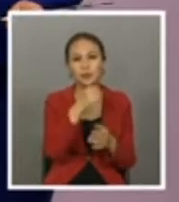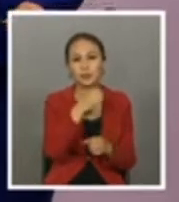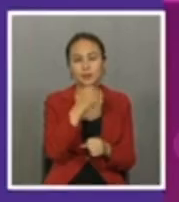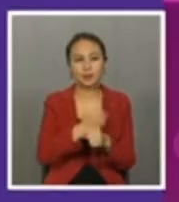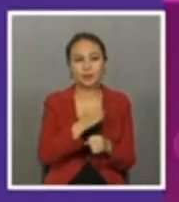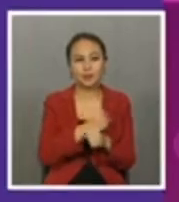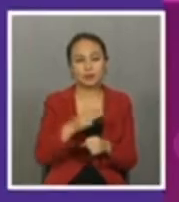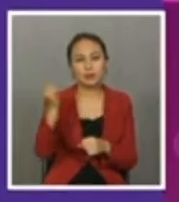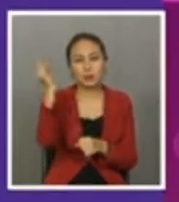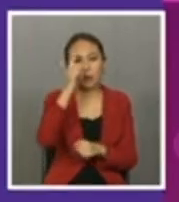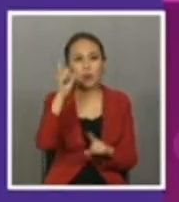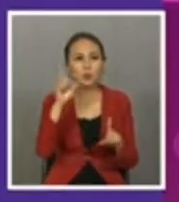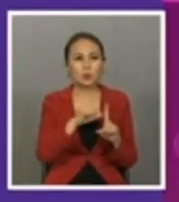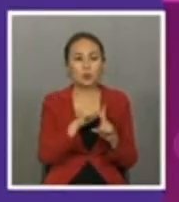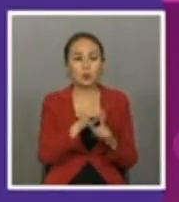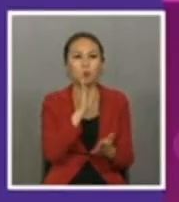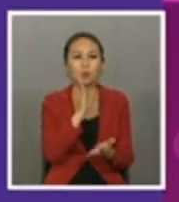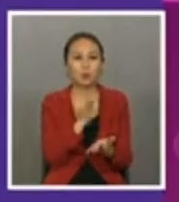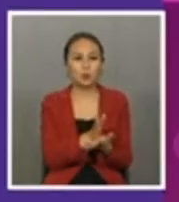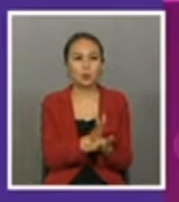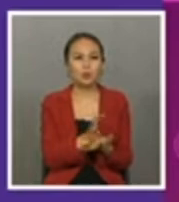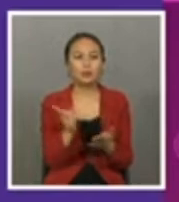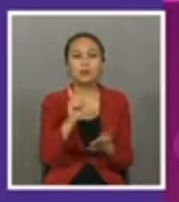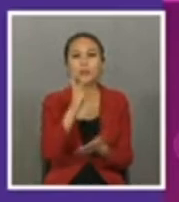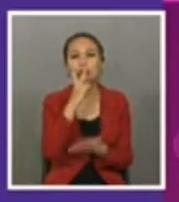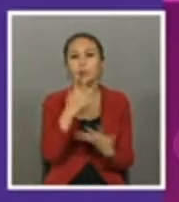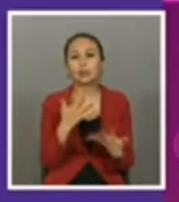Сабақ сөзінің тура мағынасы нені білдіреді?